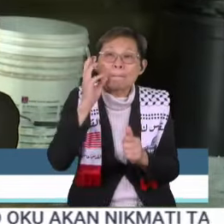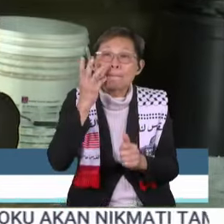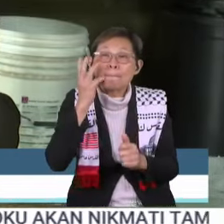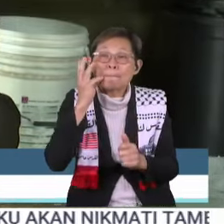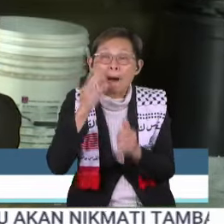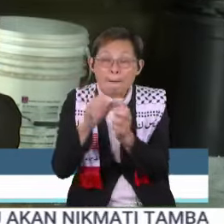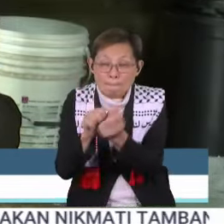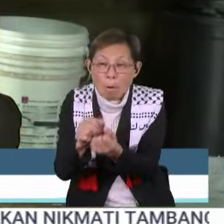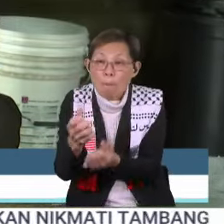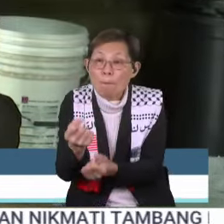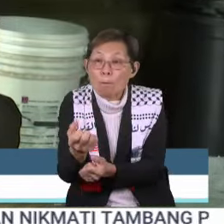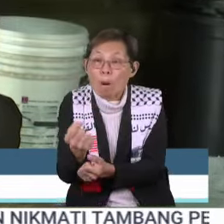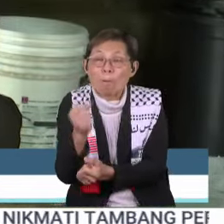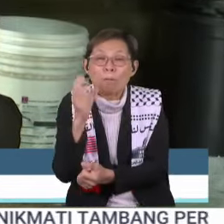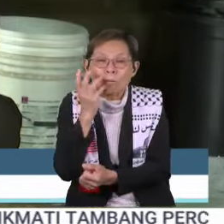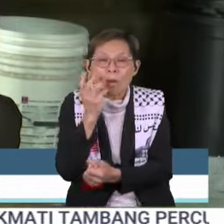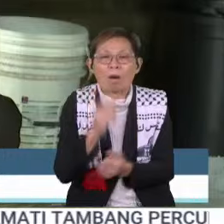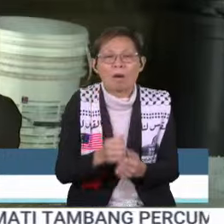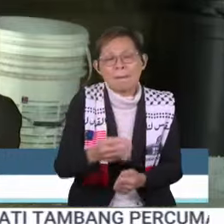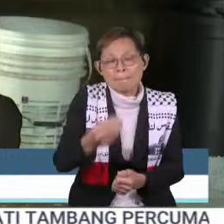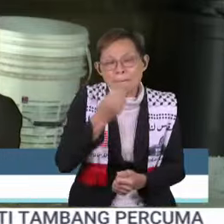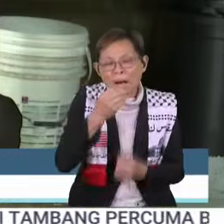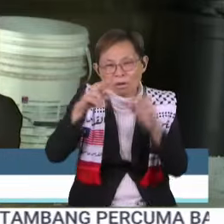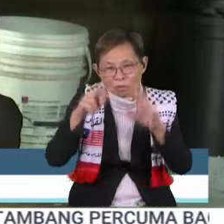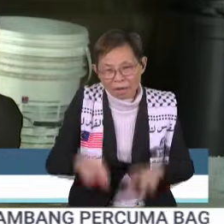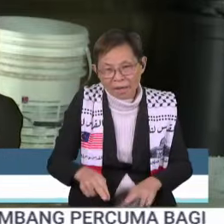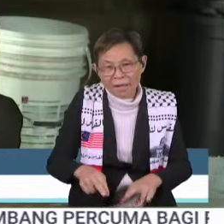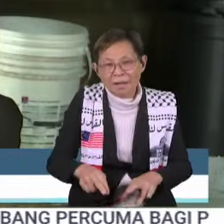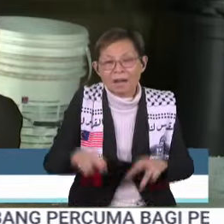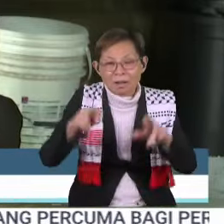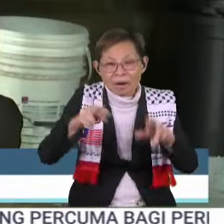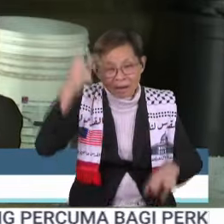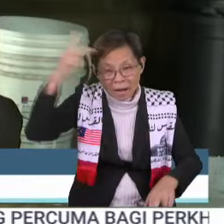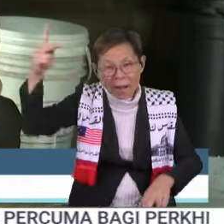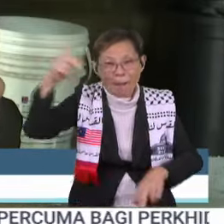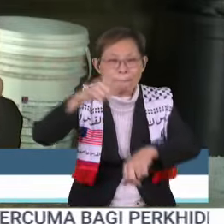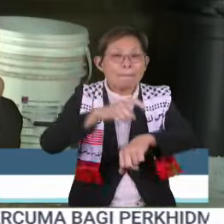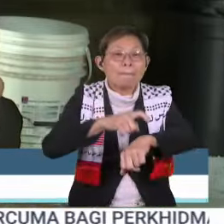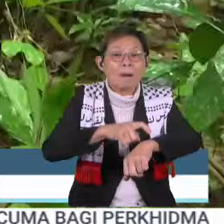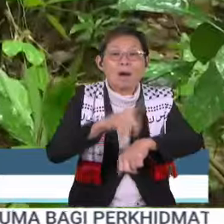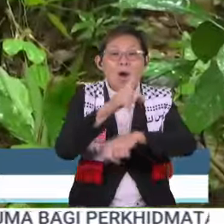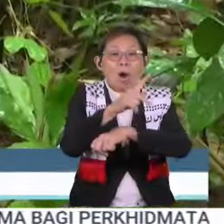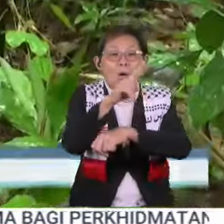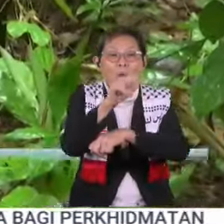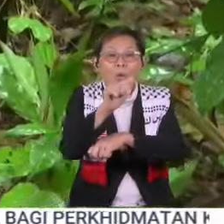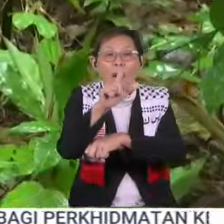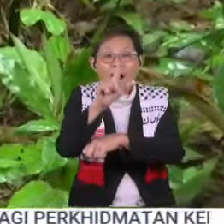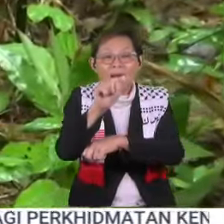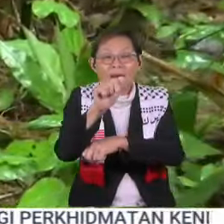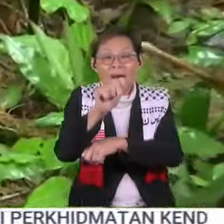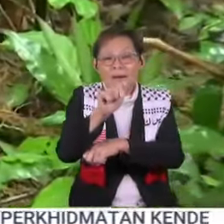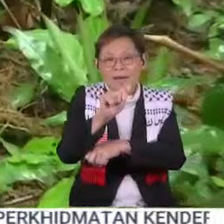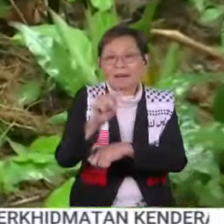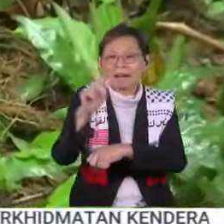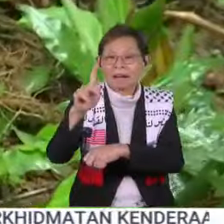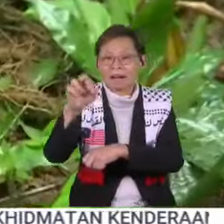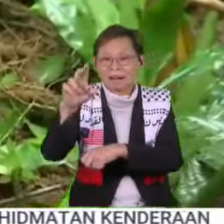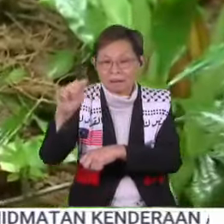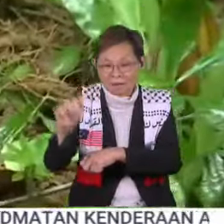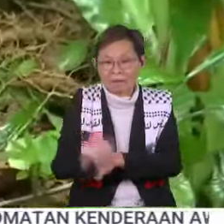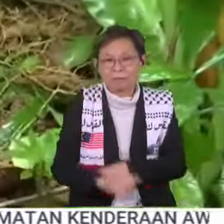menjadi sumber makanan khususnya rakyat Kelantan di Kuala Krai ini pada musim tengkujo. Selain sumber makanan, ubi gadung